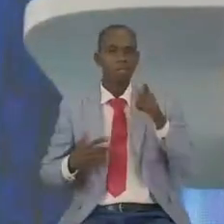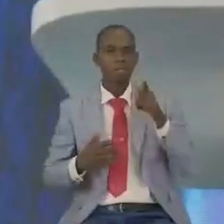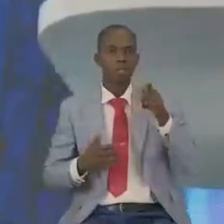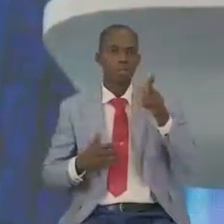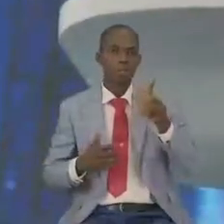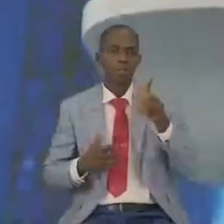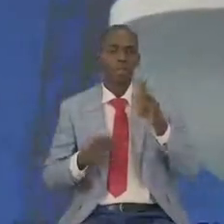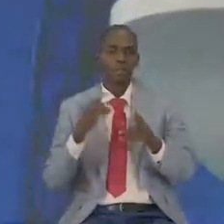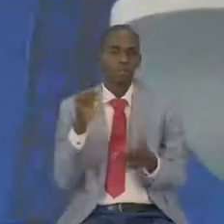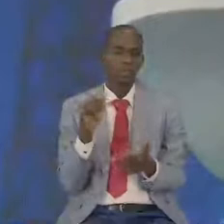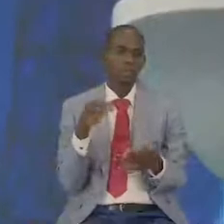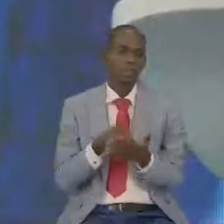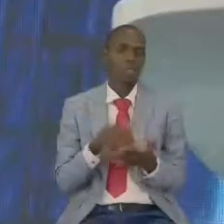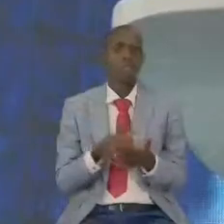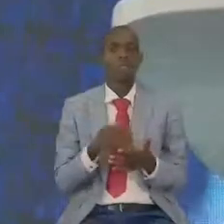Verset 19.